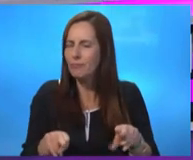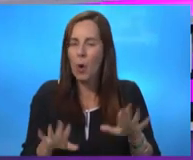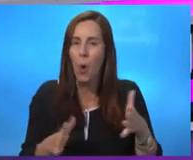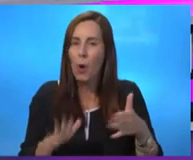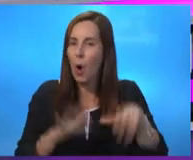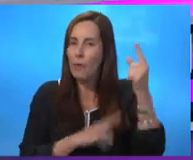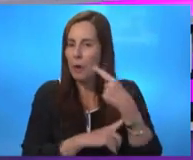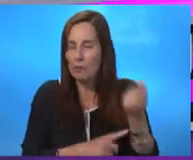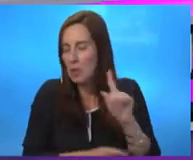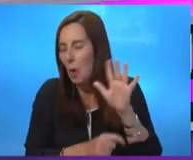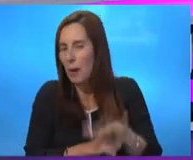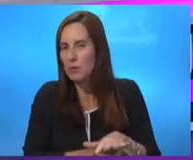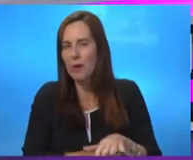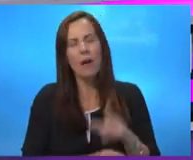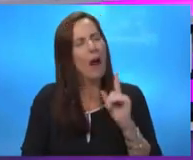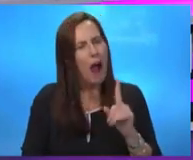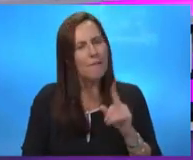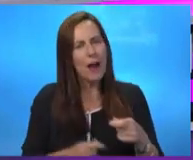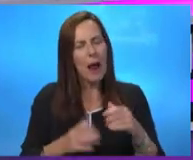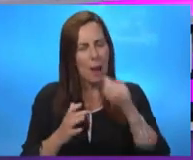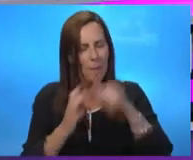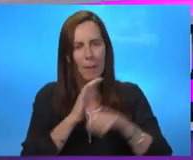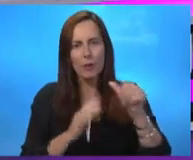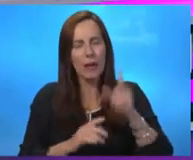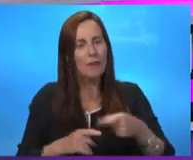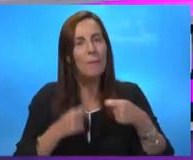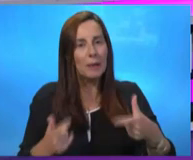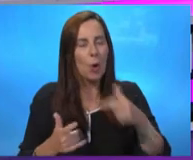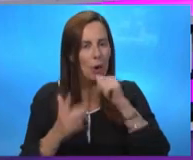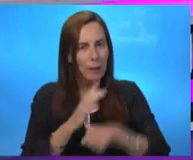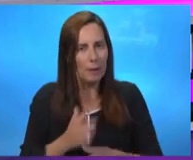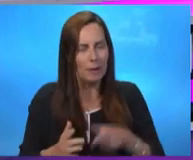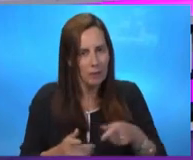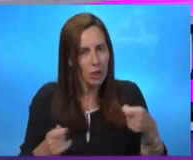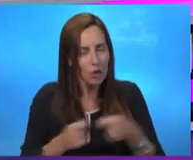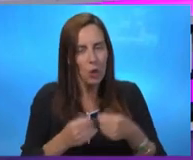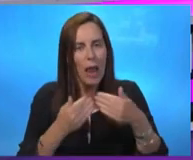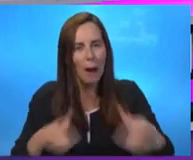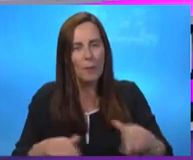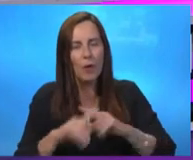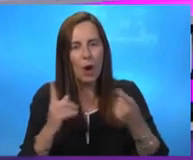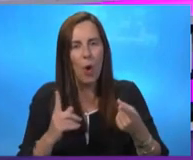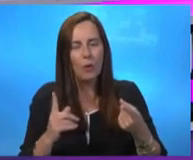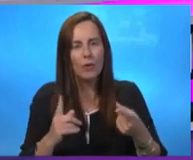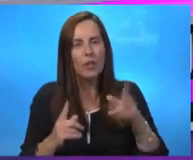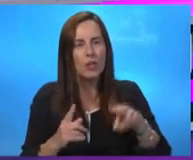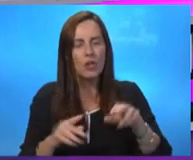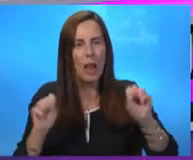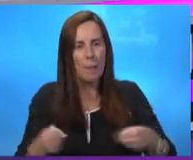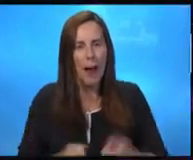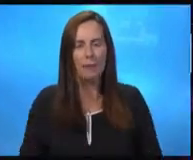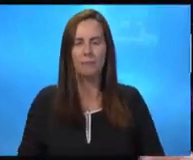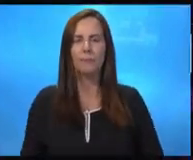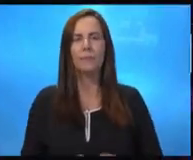הלקוחות זה לא משפיע, אבל באיגוד חייבים למכור את הבנק. זה נוגע להגבלות אחרות שחלות על הבעלים. נכון,